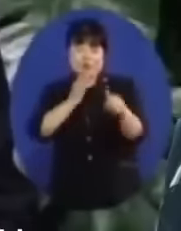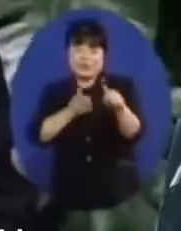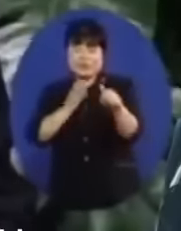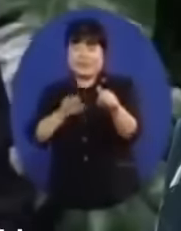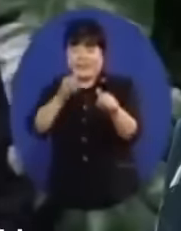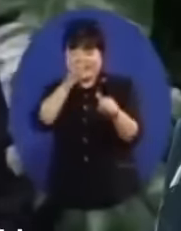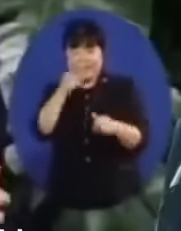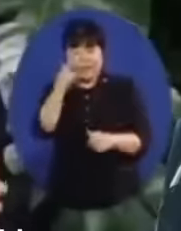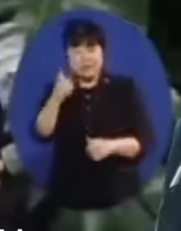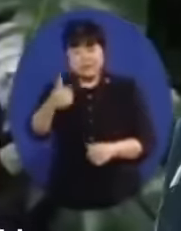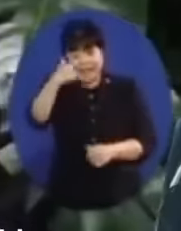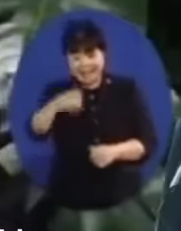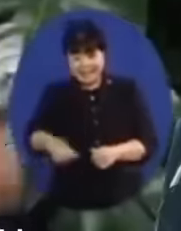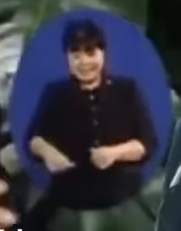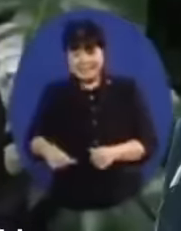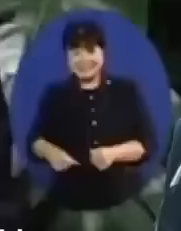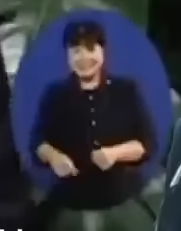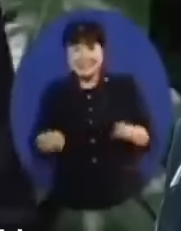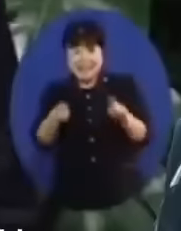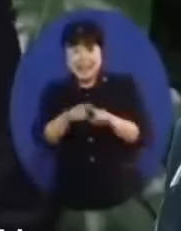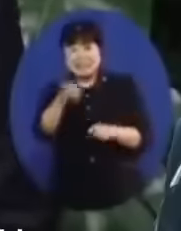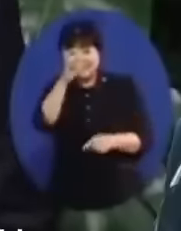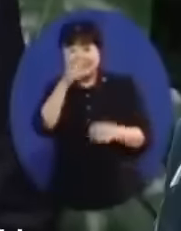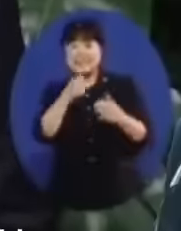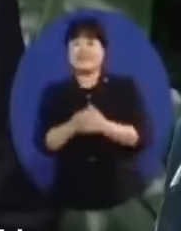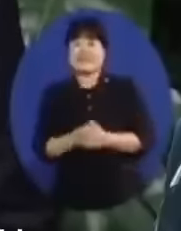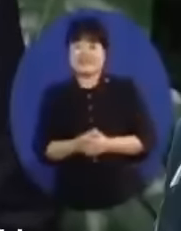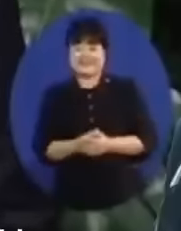그를 통해서 아버지와 아들을 알 수가 있거든.